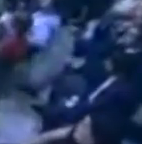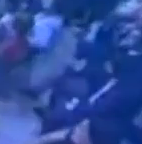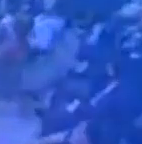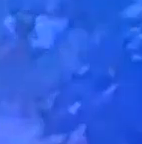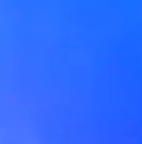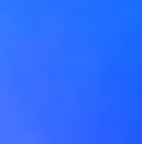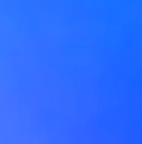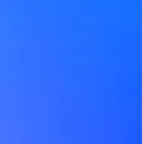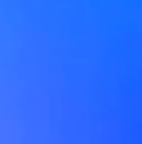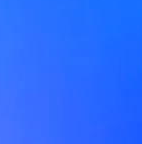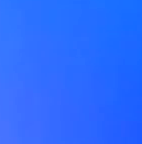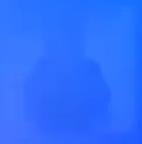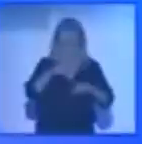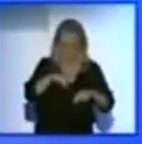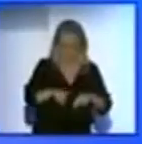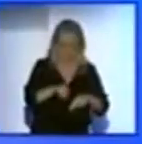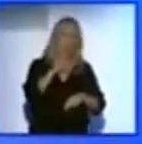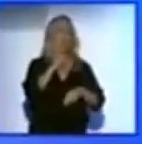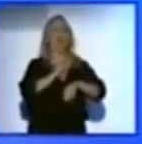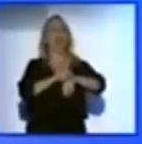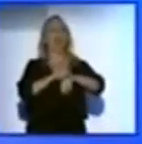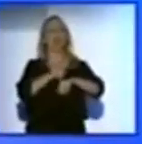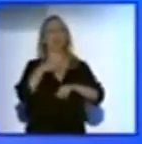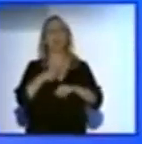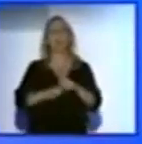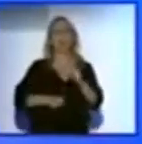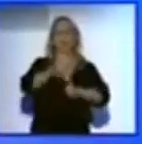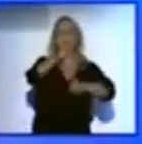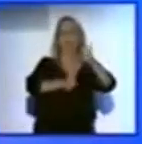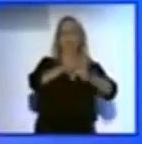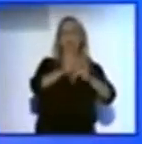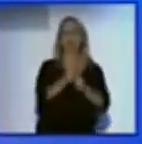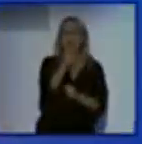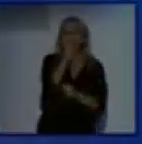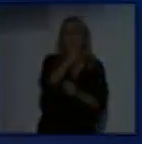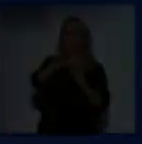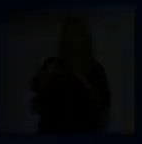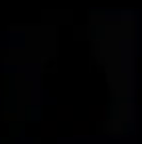και να έχεις την απέτηση να πληρώσει ο Έλληνας φορολογούμενος την παιδεία σου σε ένα δημόσιο πανεπιστήμιο.